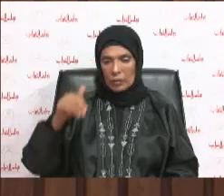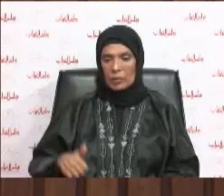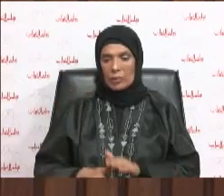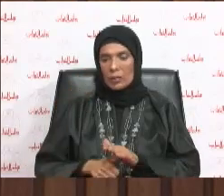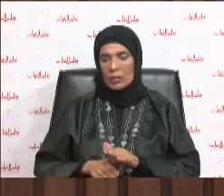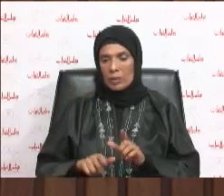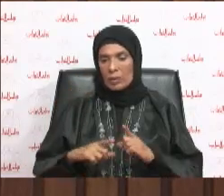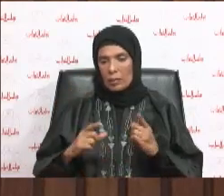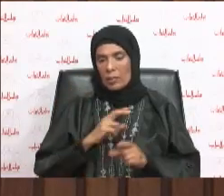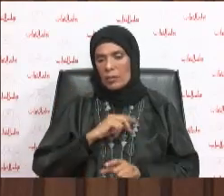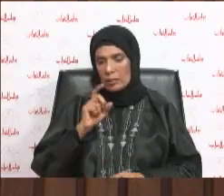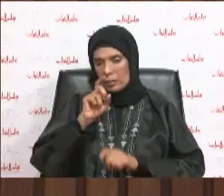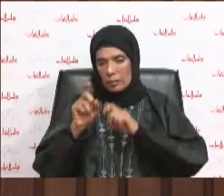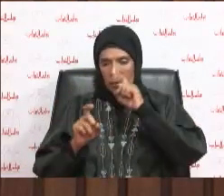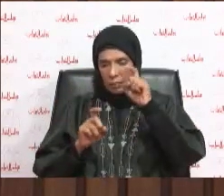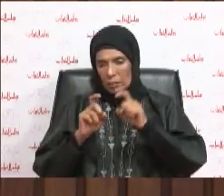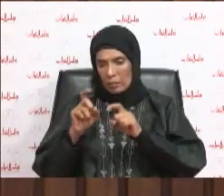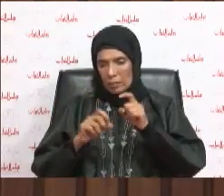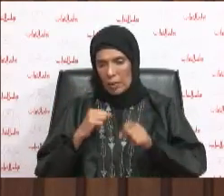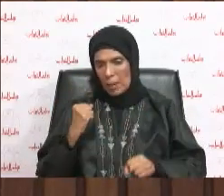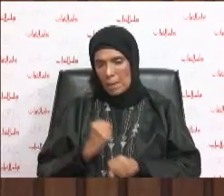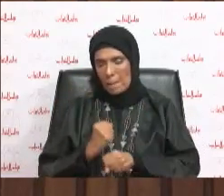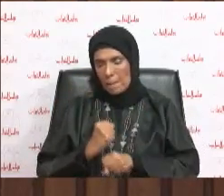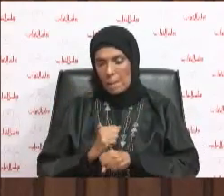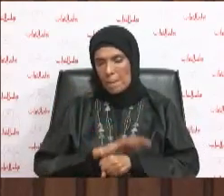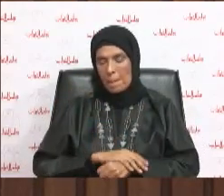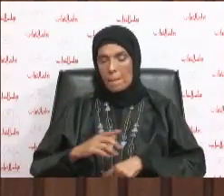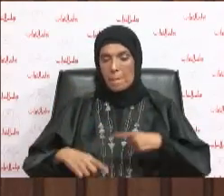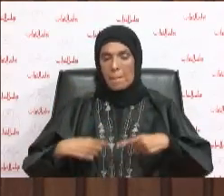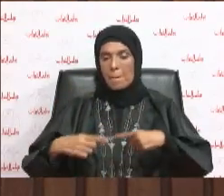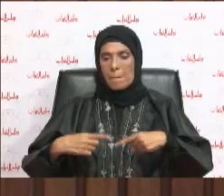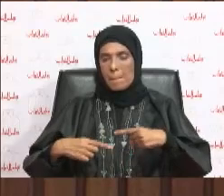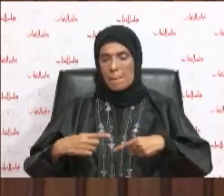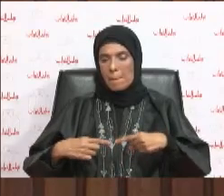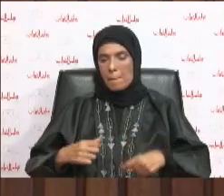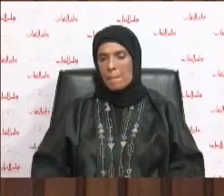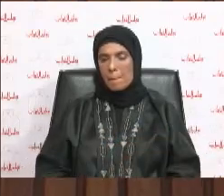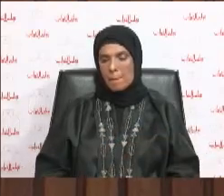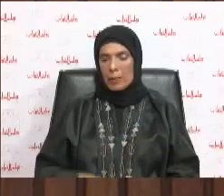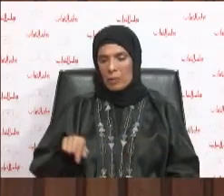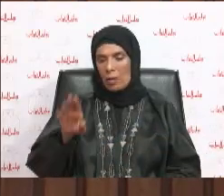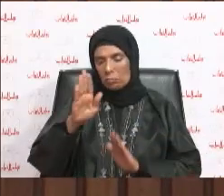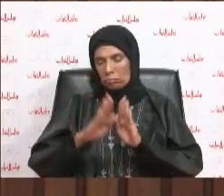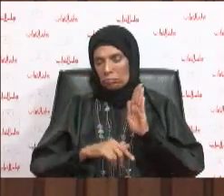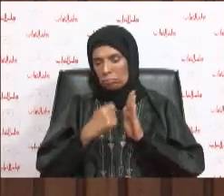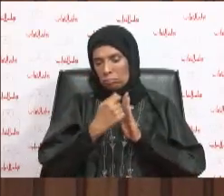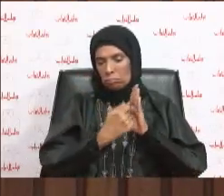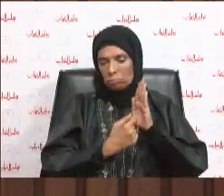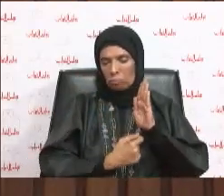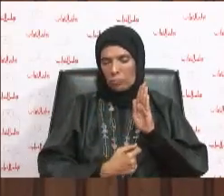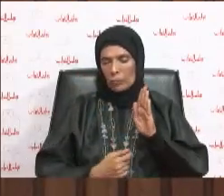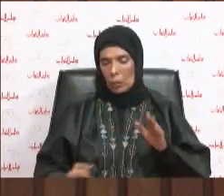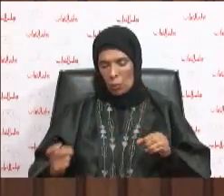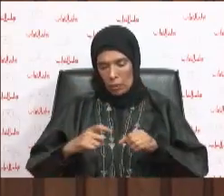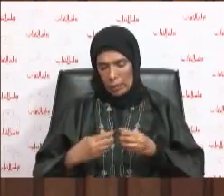وأعضاء لجنة التحقيق البرلمانية على جهدهم وعملهم المستمر ومهنيتهم في إعداد هذا التقرير وحرصهم على التعاون مع